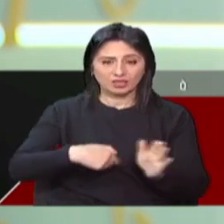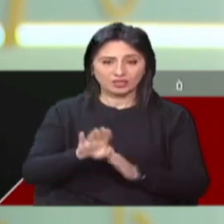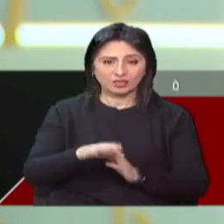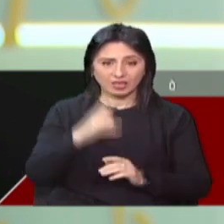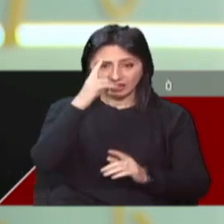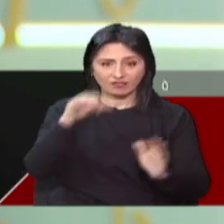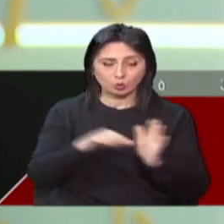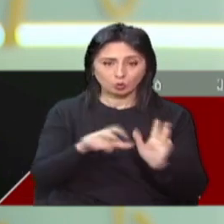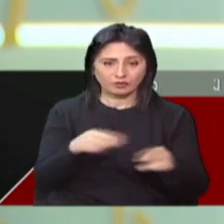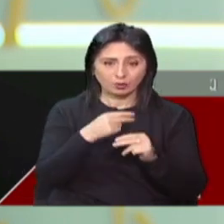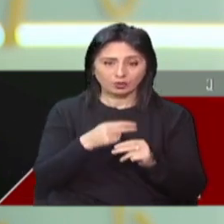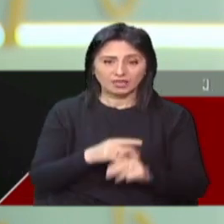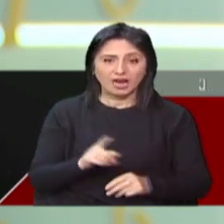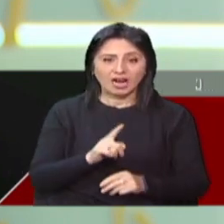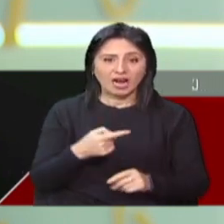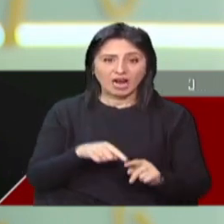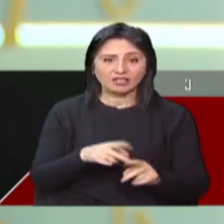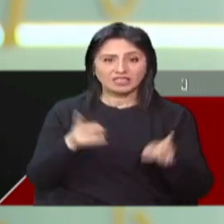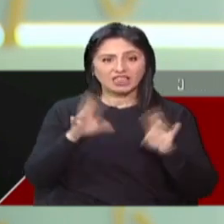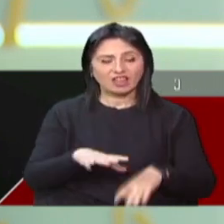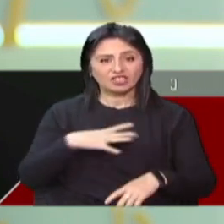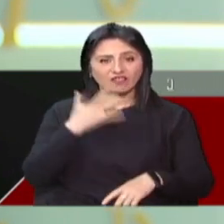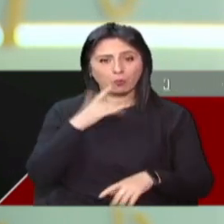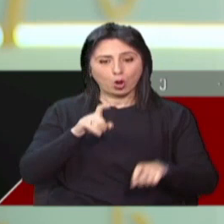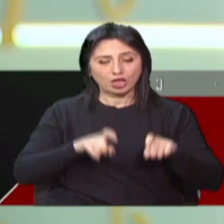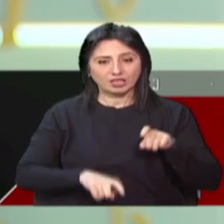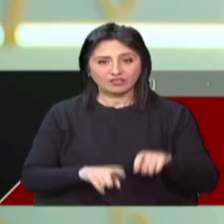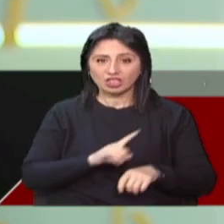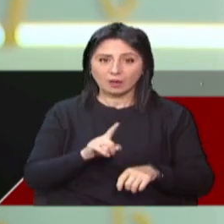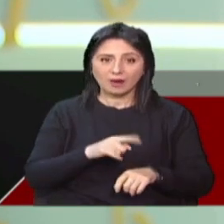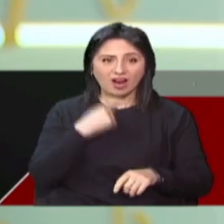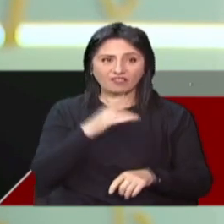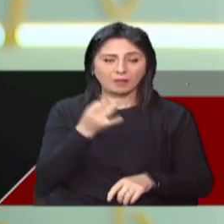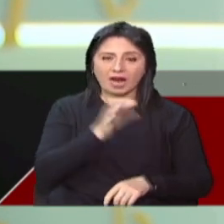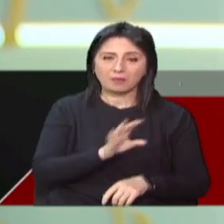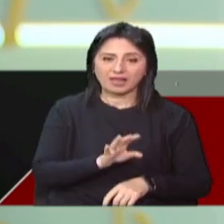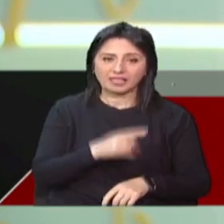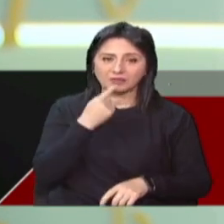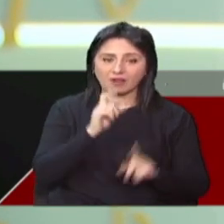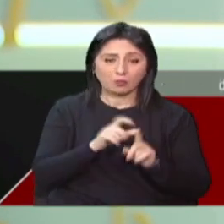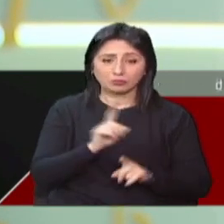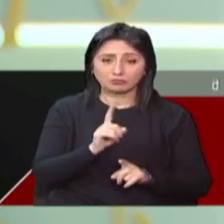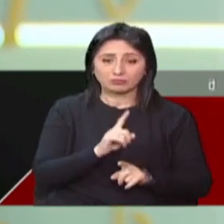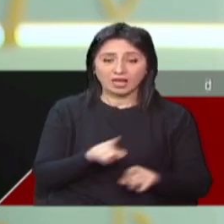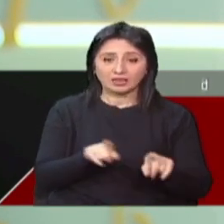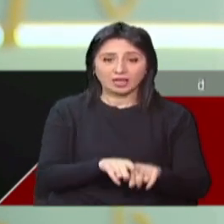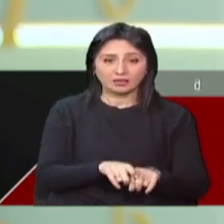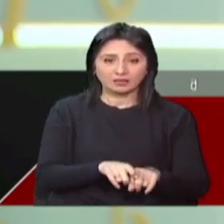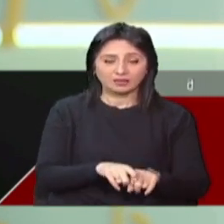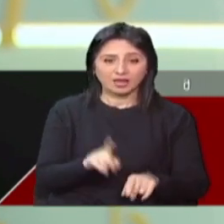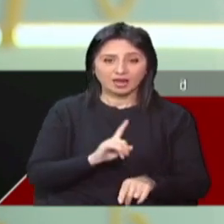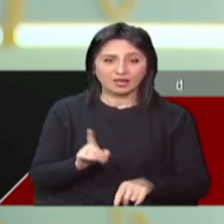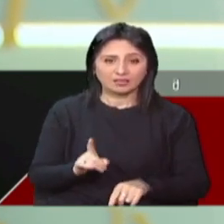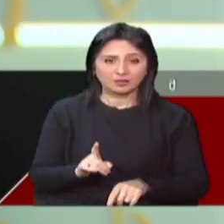თავს უშველოს. რაღაცნაირად ისო დავრჩები ქართულ პოლიტიკაში, მაგრამ თან ვიტყვირო არ მაინტერესებს და თან